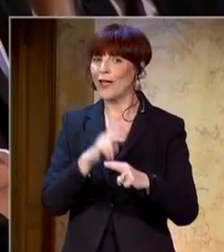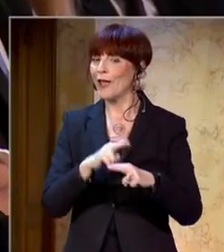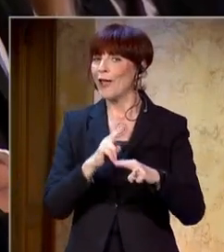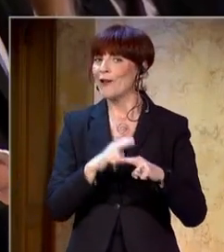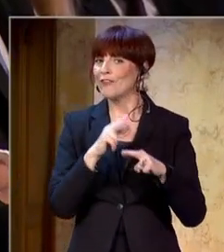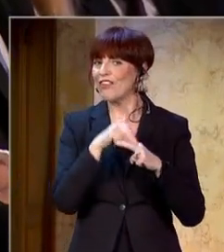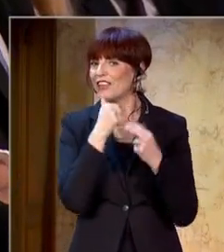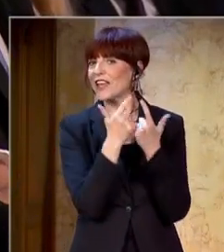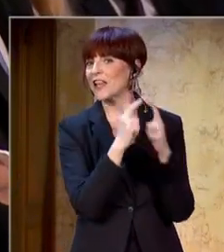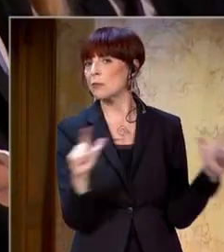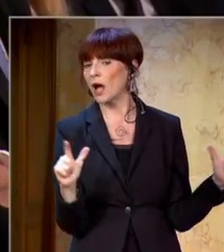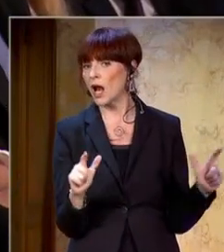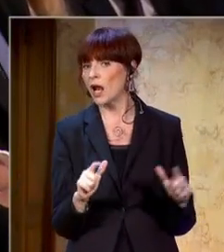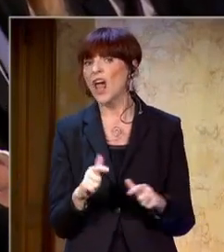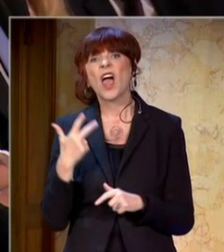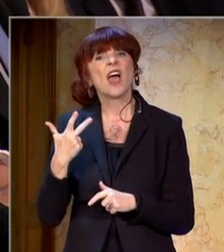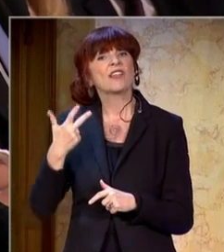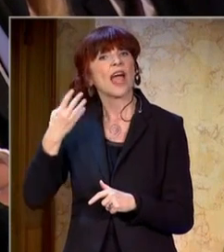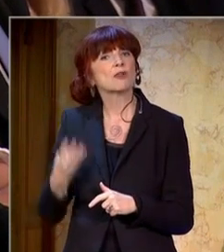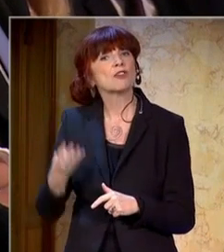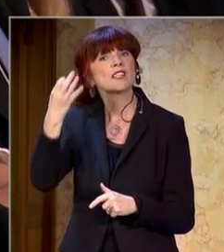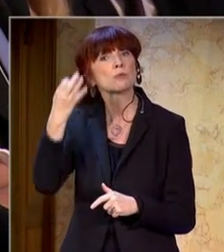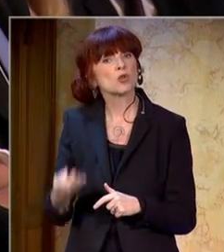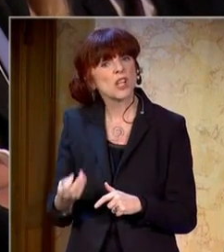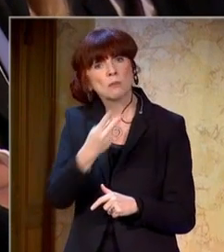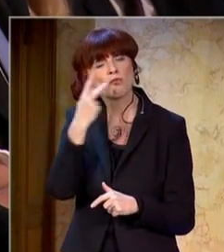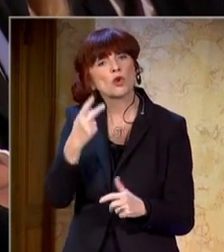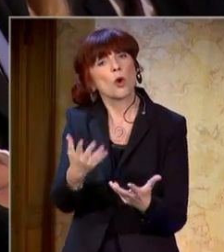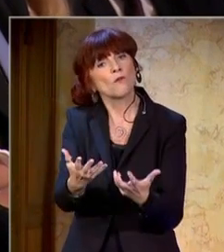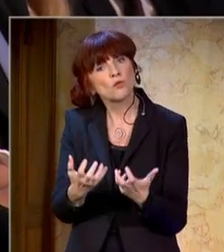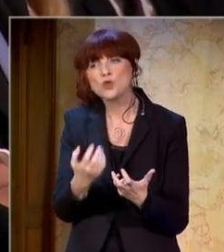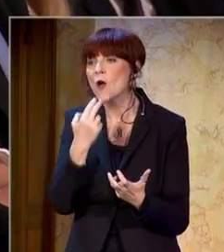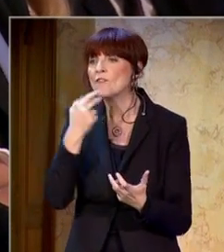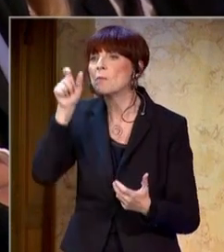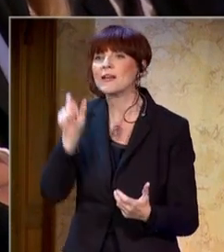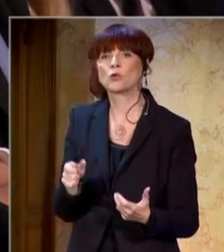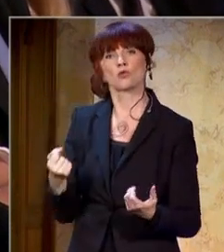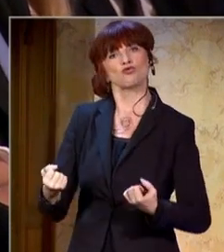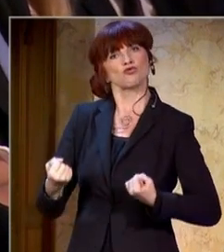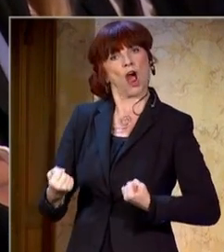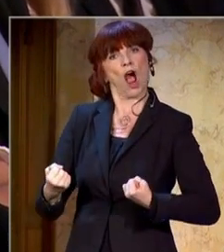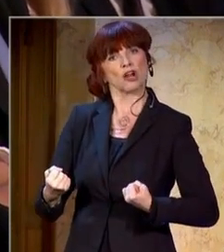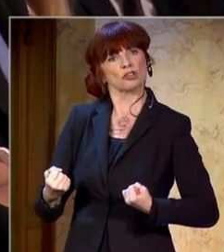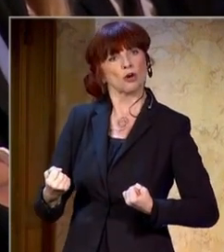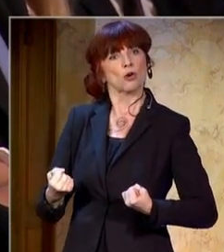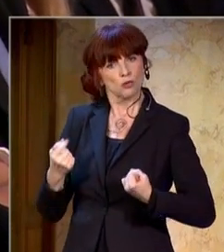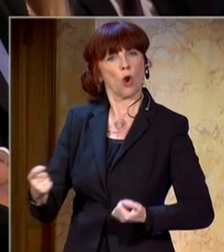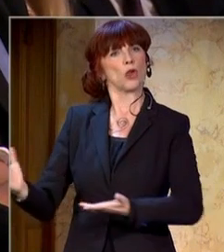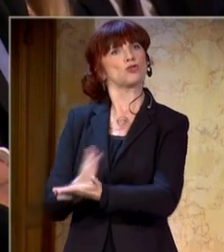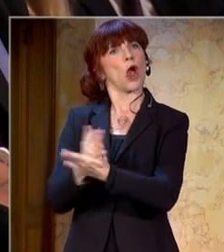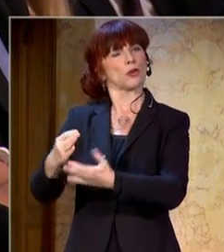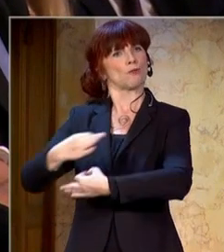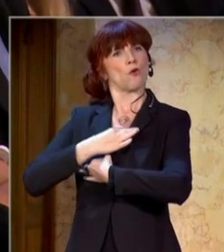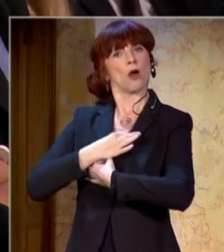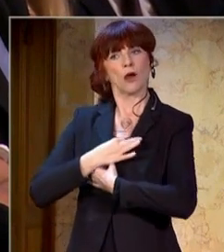mittlerweile von 43% der Bevölkerung geteilt wird. Das sollte ein Alarmsignal sein an einem solchen Tag, wo die